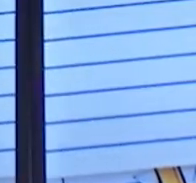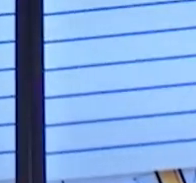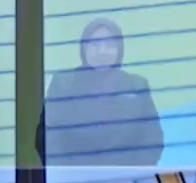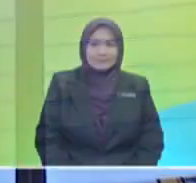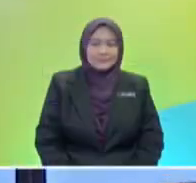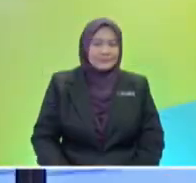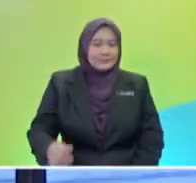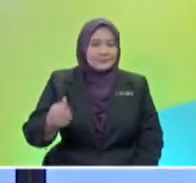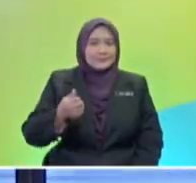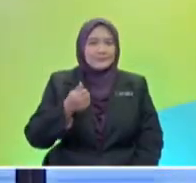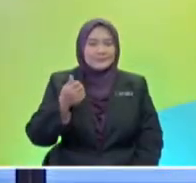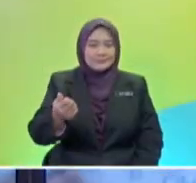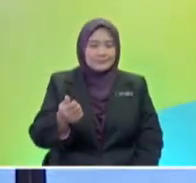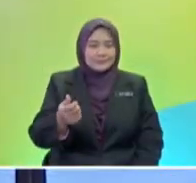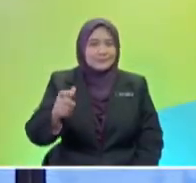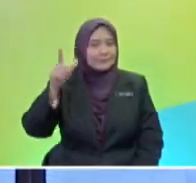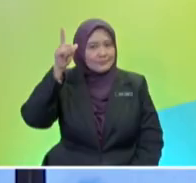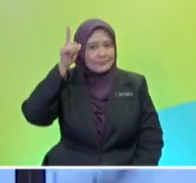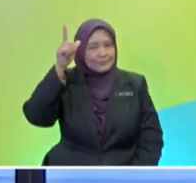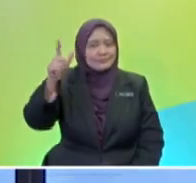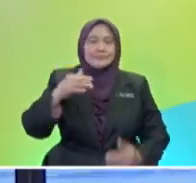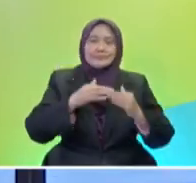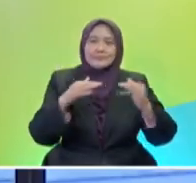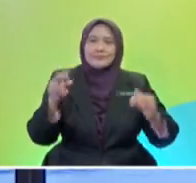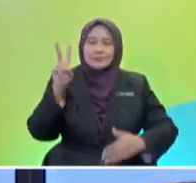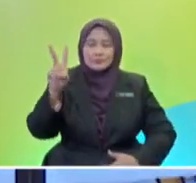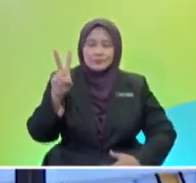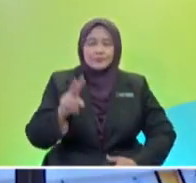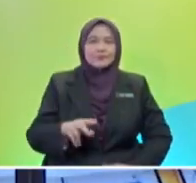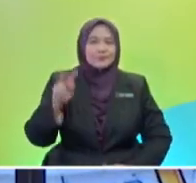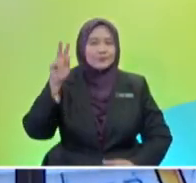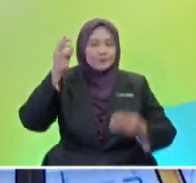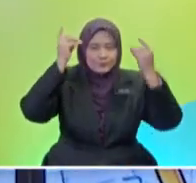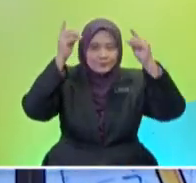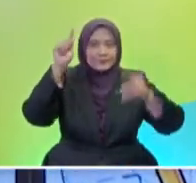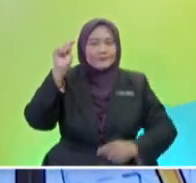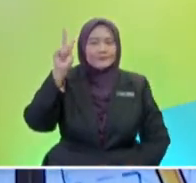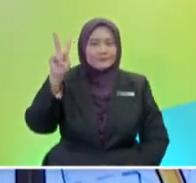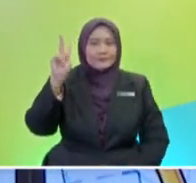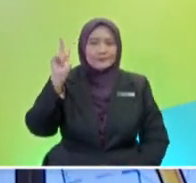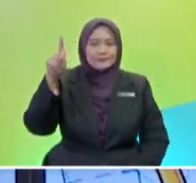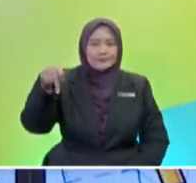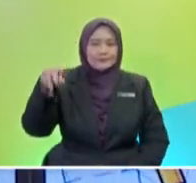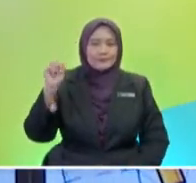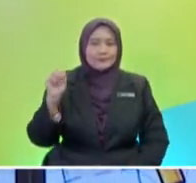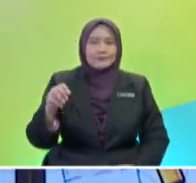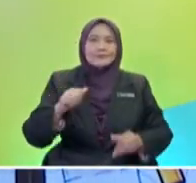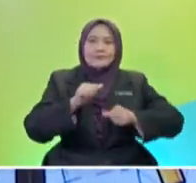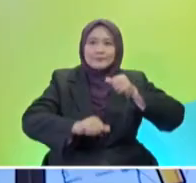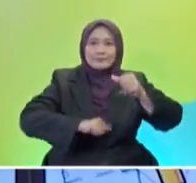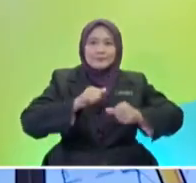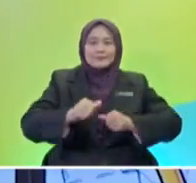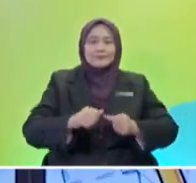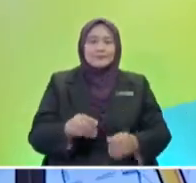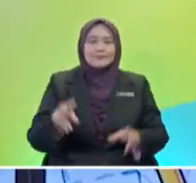anda sedang menonton slot tahap 2 di saluran Didik TV KPM bagi mata pelajaran sains dan kita punya tajo